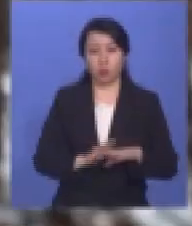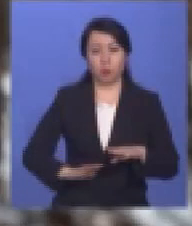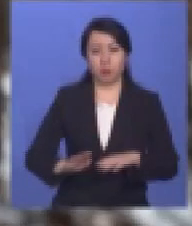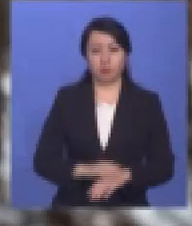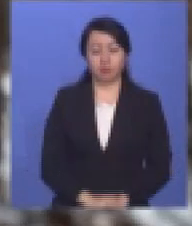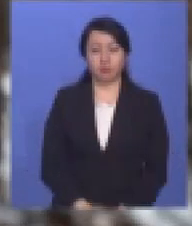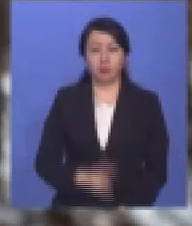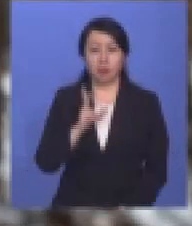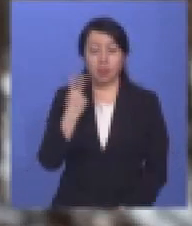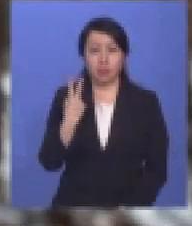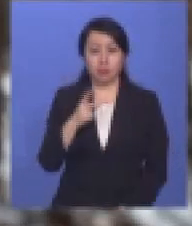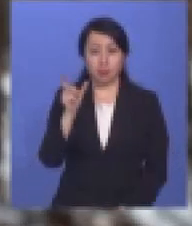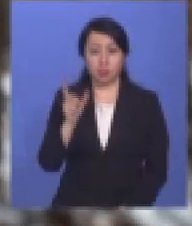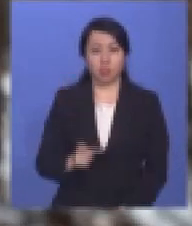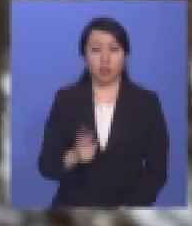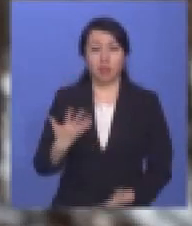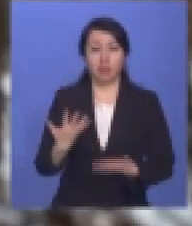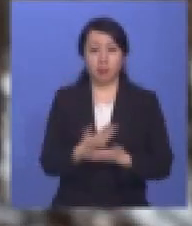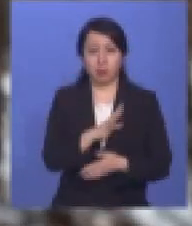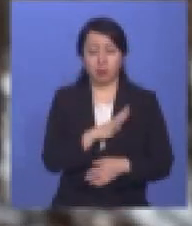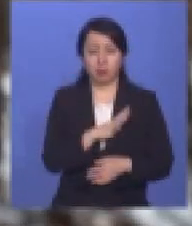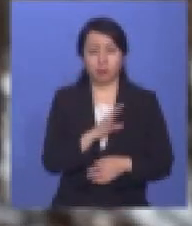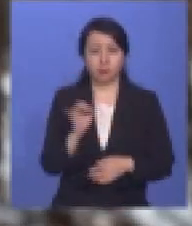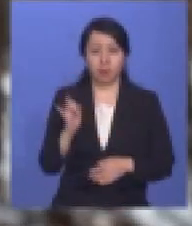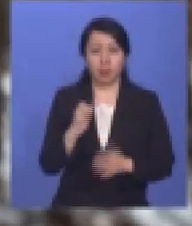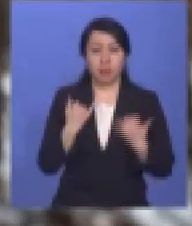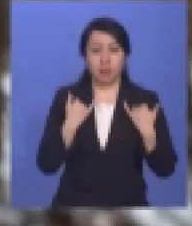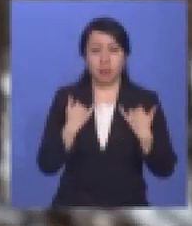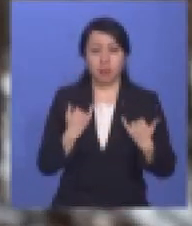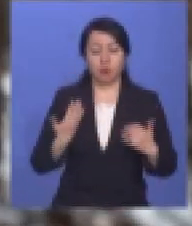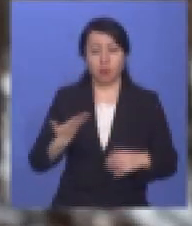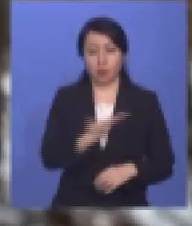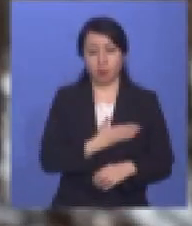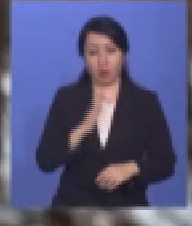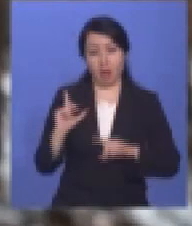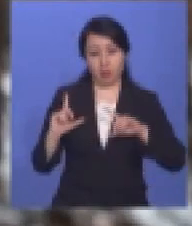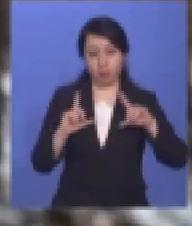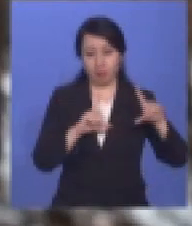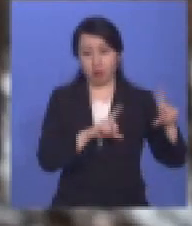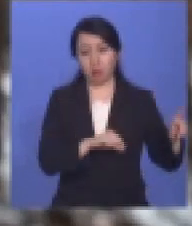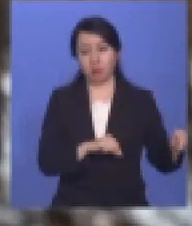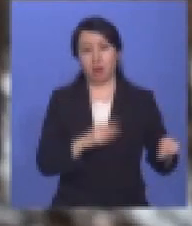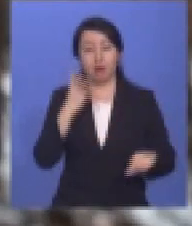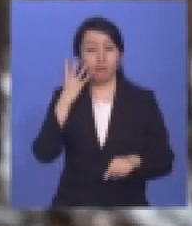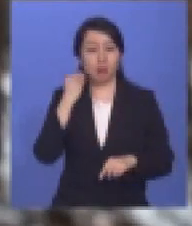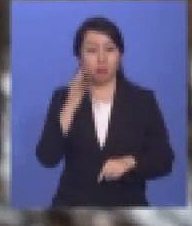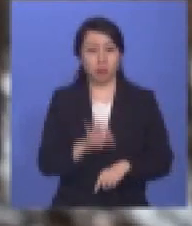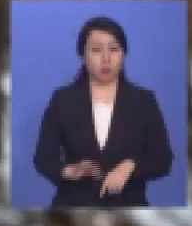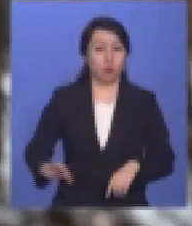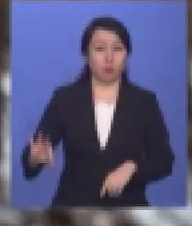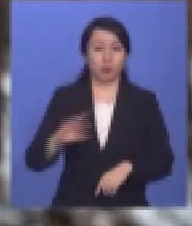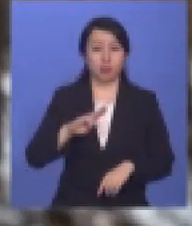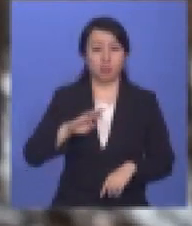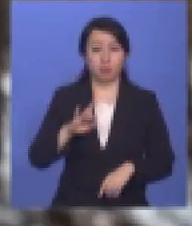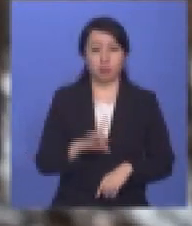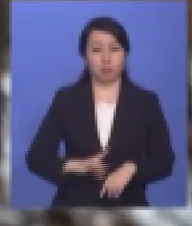количестве 20 человек призывников набрали, и сегодня уже отправляемся в Алматинскую область, в